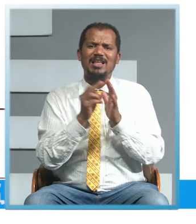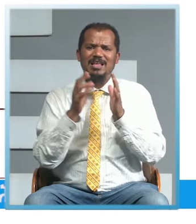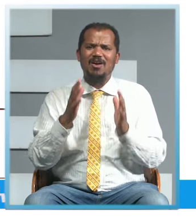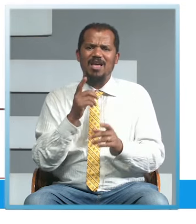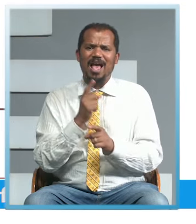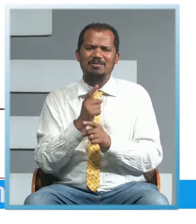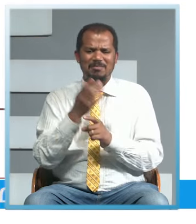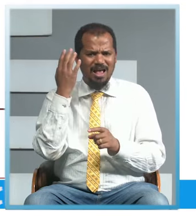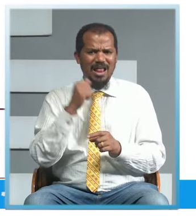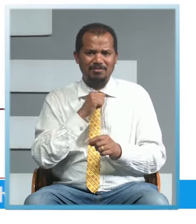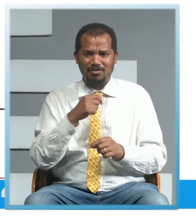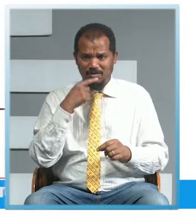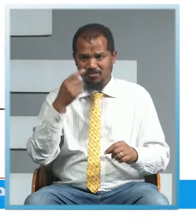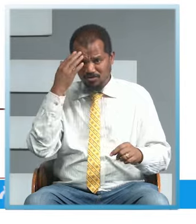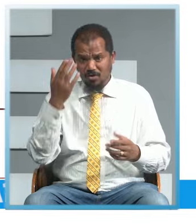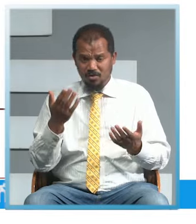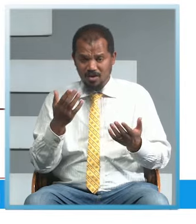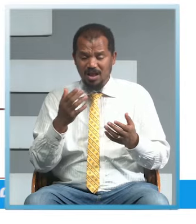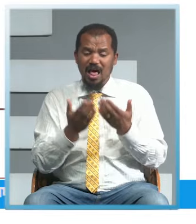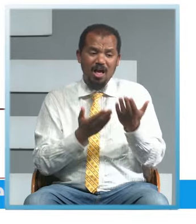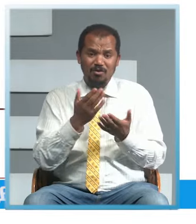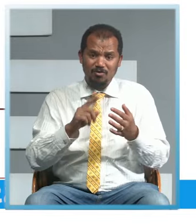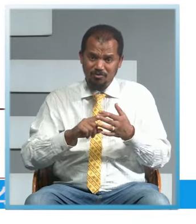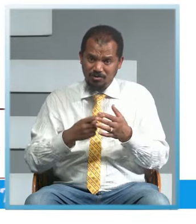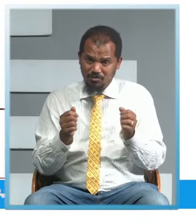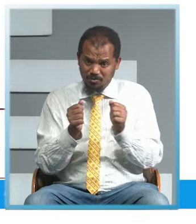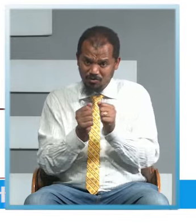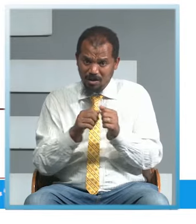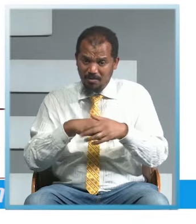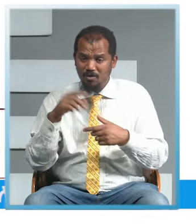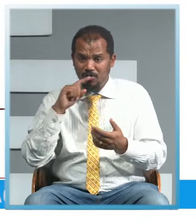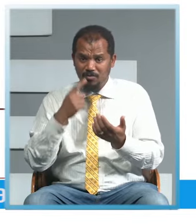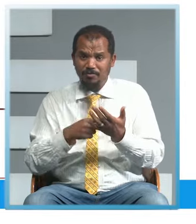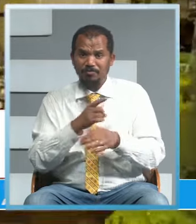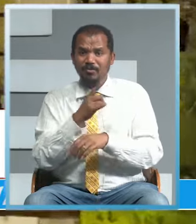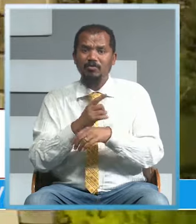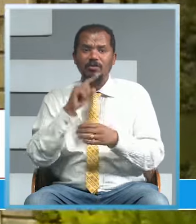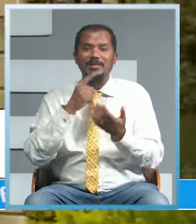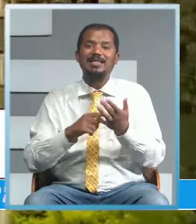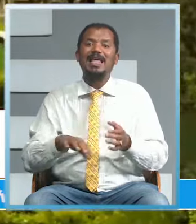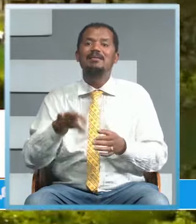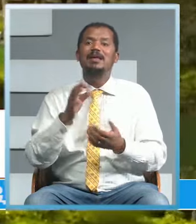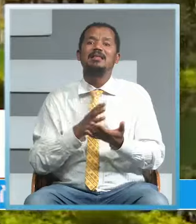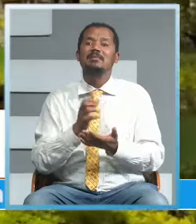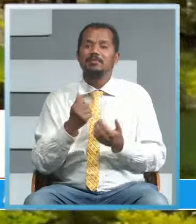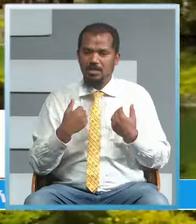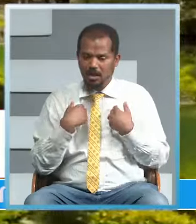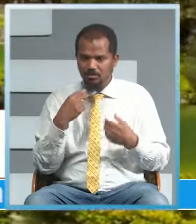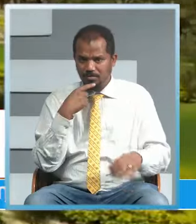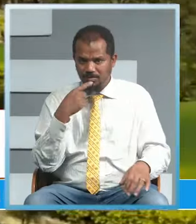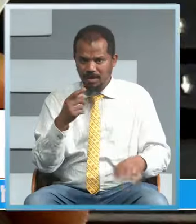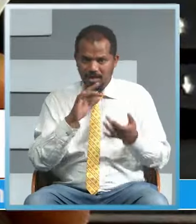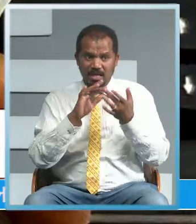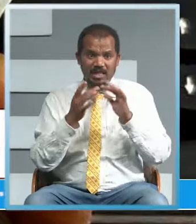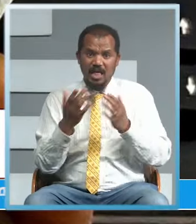አግባብ አልነበረውም ማለቱም ይታወቃል። ከአገልግሎቱ መጀመር ጋር ተያይዞም ባወጣው መረጃ ዜጎች መረጃ የማግኘት መብት እንዳላቸው በመጥቀስ